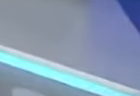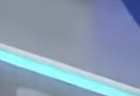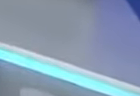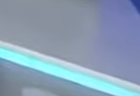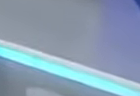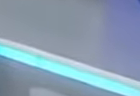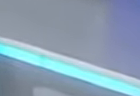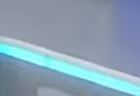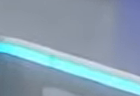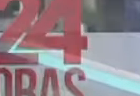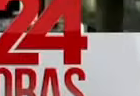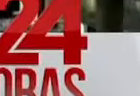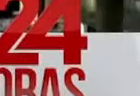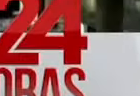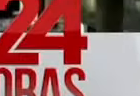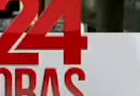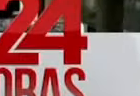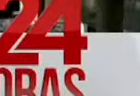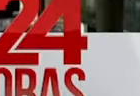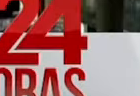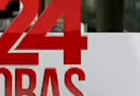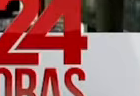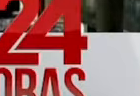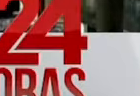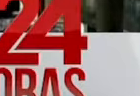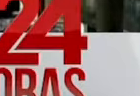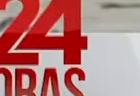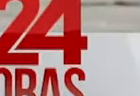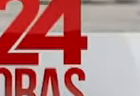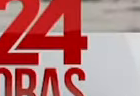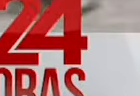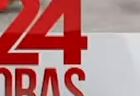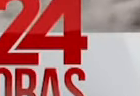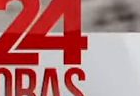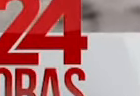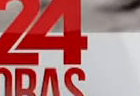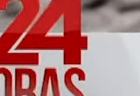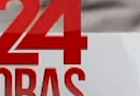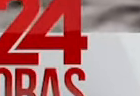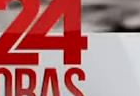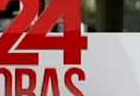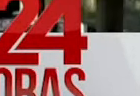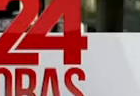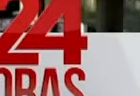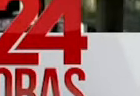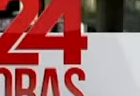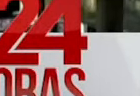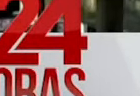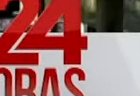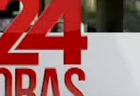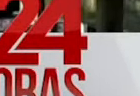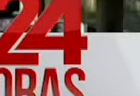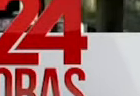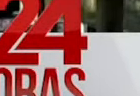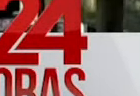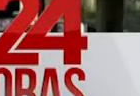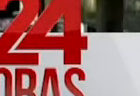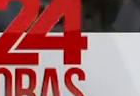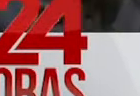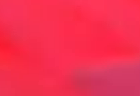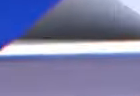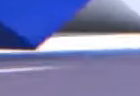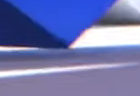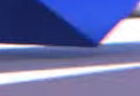Abangan! Ang muling pag-apak sa buwan matapos ang mahigit kalahating siglo. Ano kaya ang misyon, Kuya Kim? Ano na?